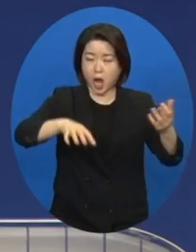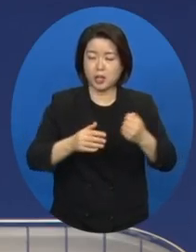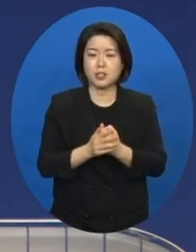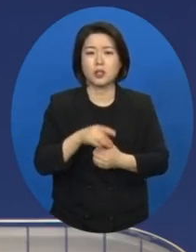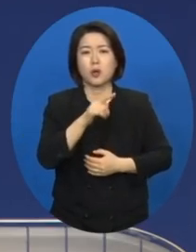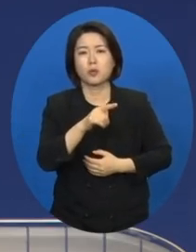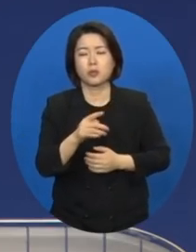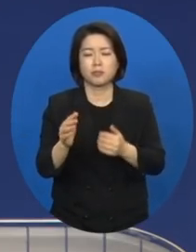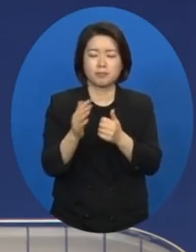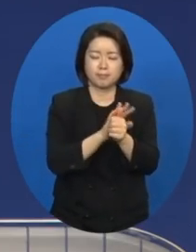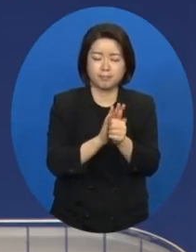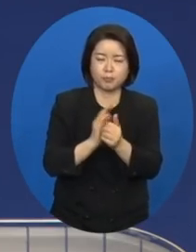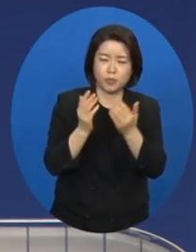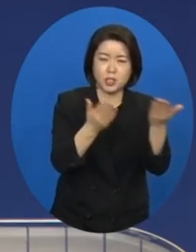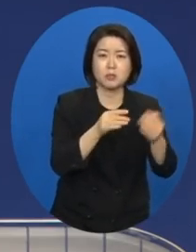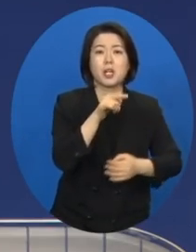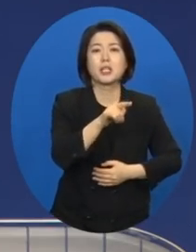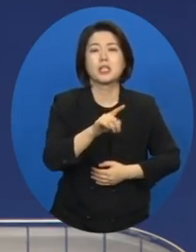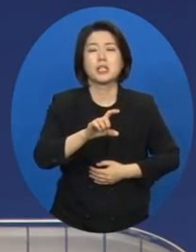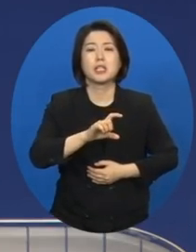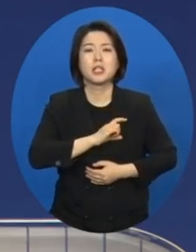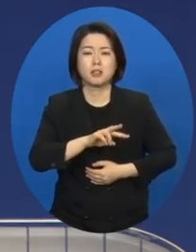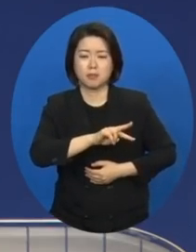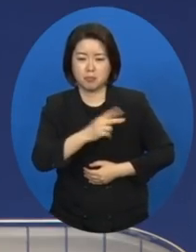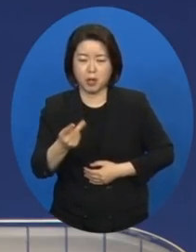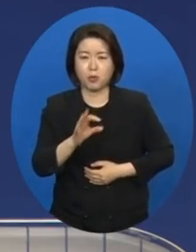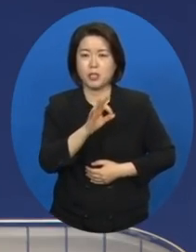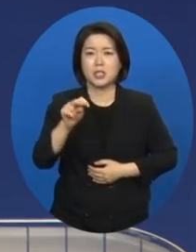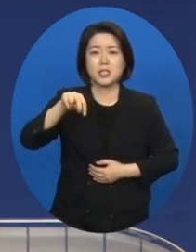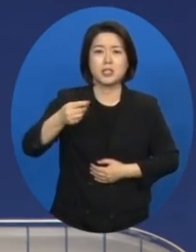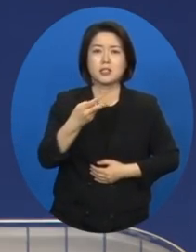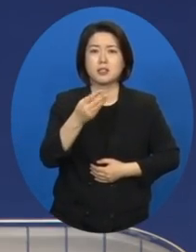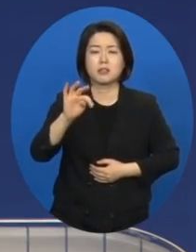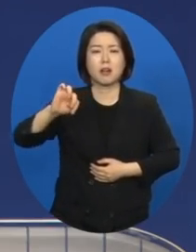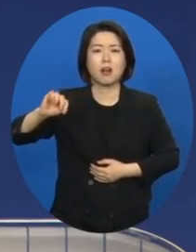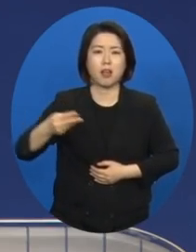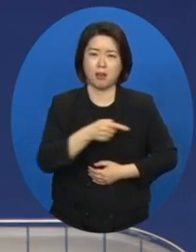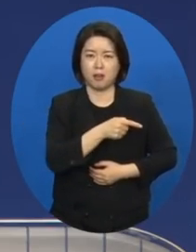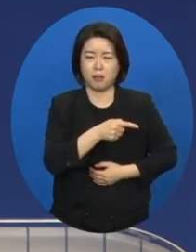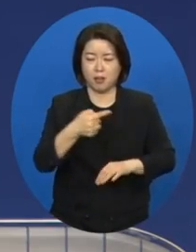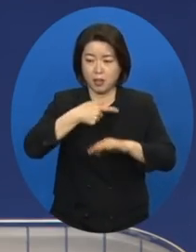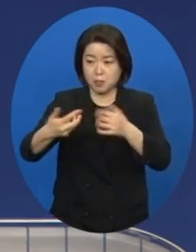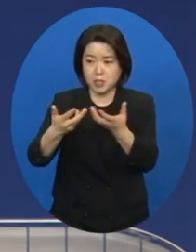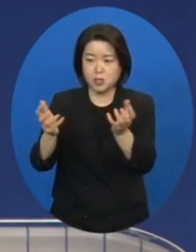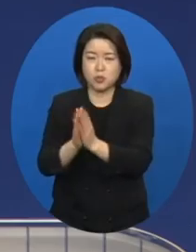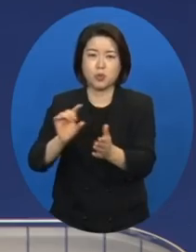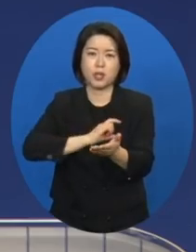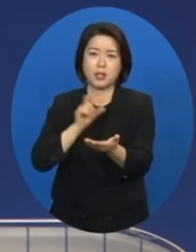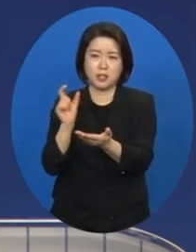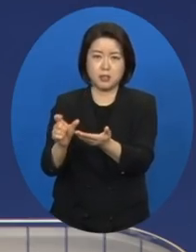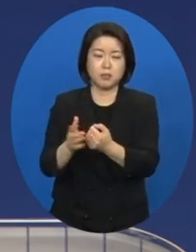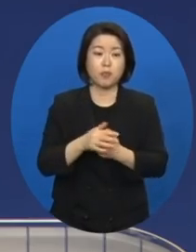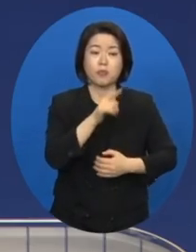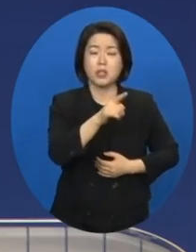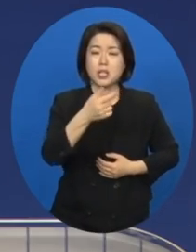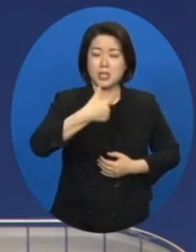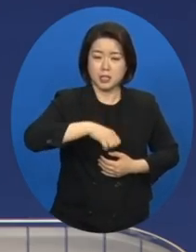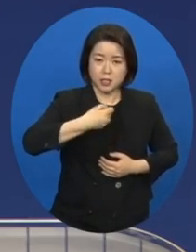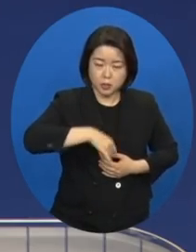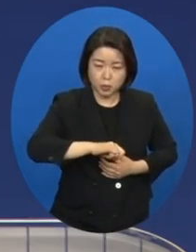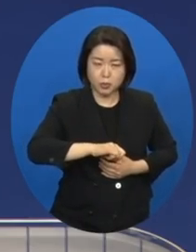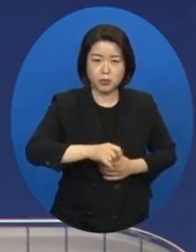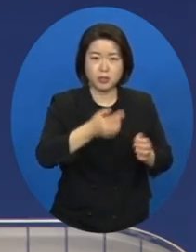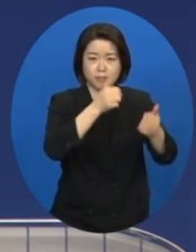블레싱을 해주시면서 너의 이름은 이스라엘이야. 너는 민족의 이름이다. 너의 자녀를 통해서 나라가 세워질